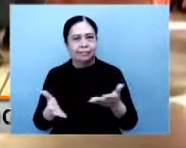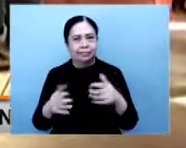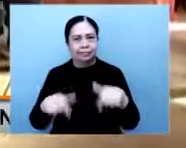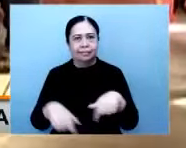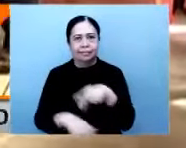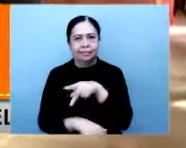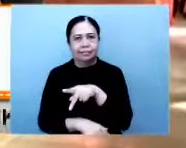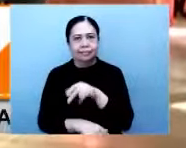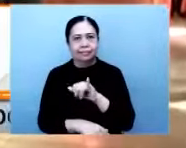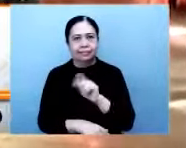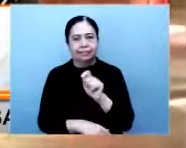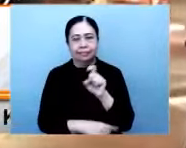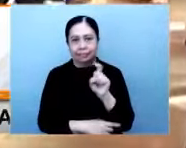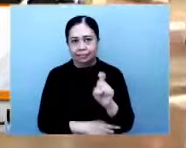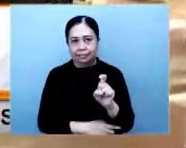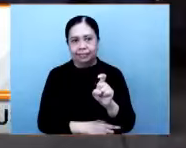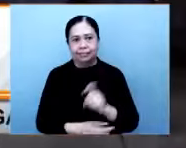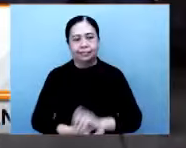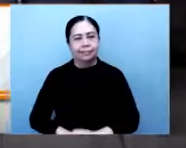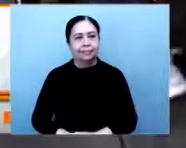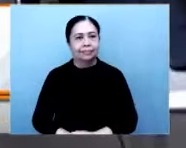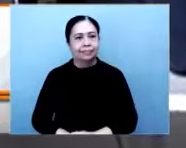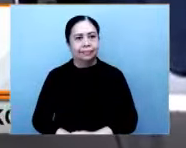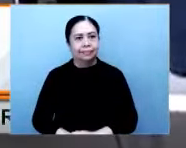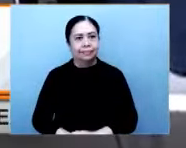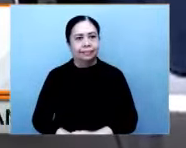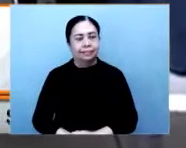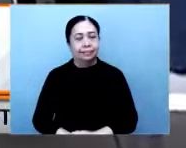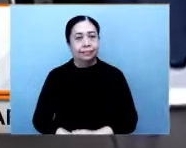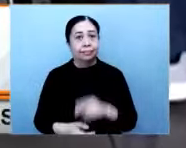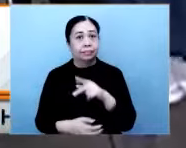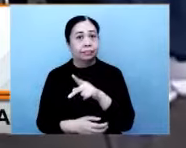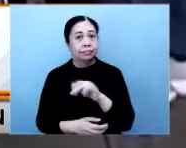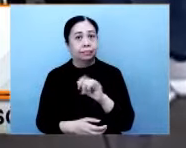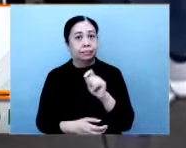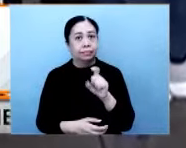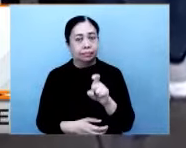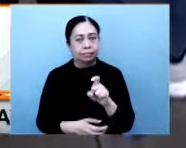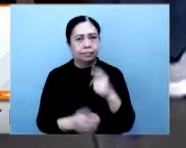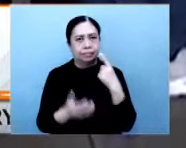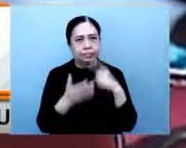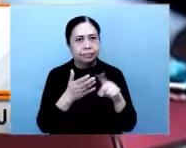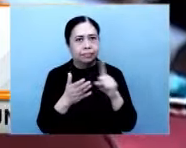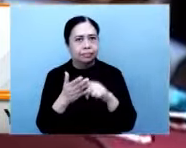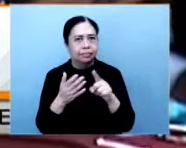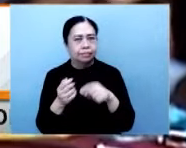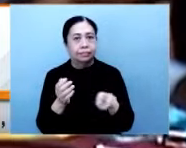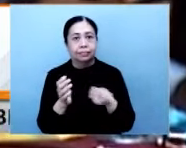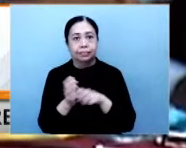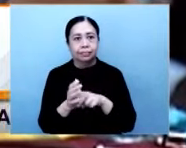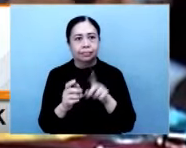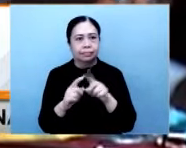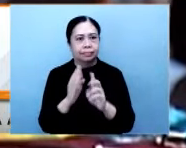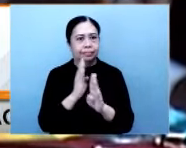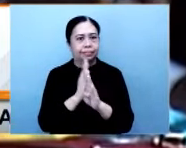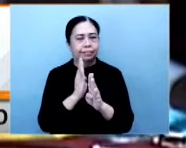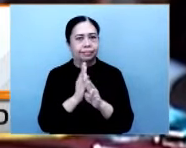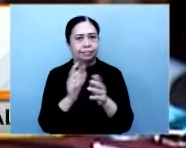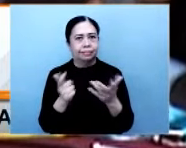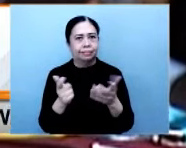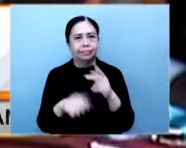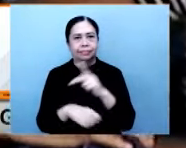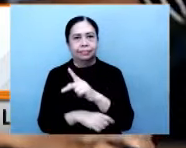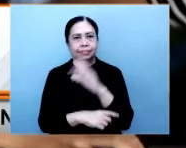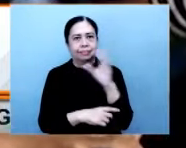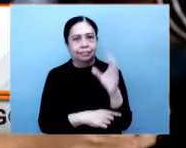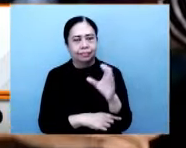Terminal Exchange o PITX. Bukod sa PITX, kinamusta rin natin ang mga pasahero sa isang bus terminal sa Pasay City na